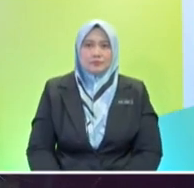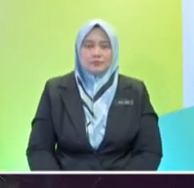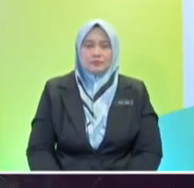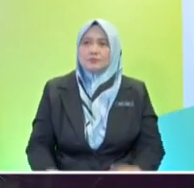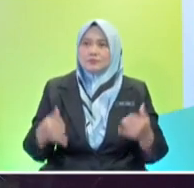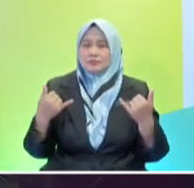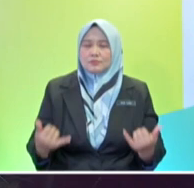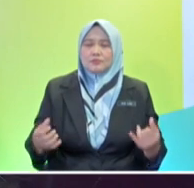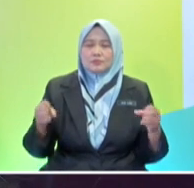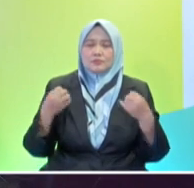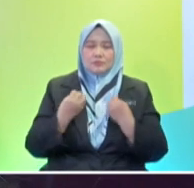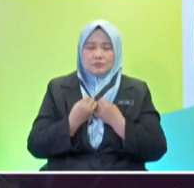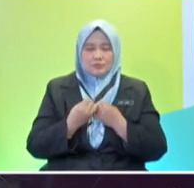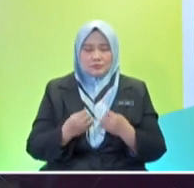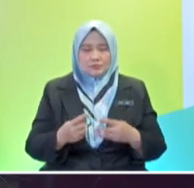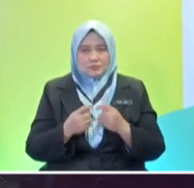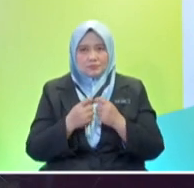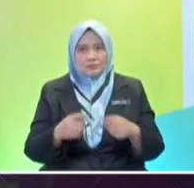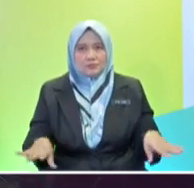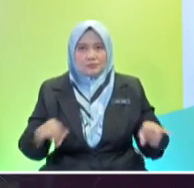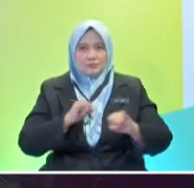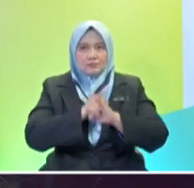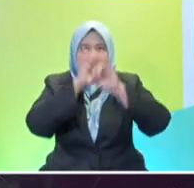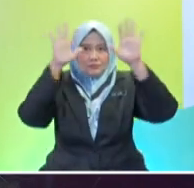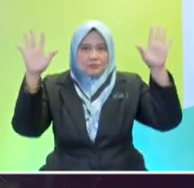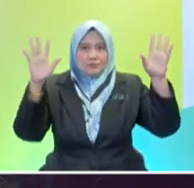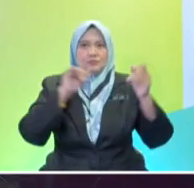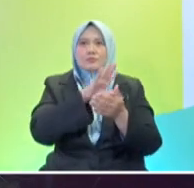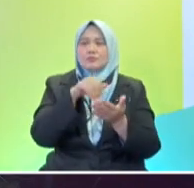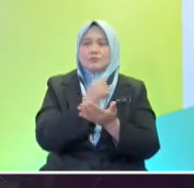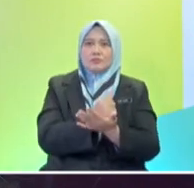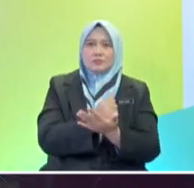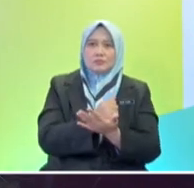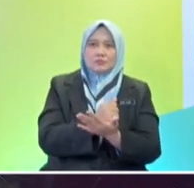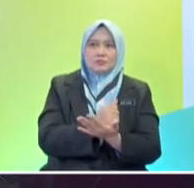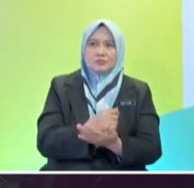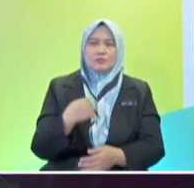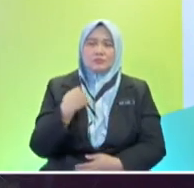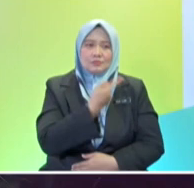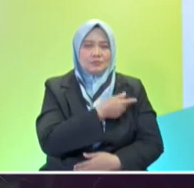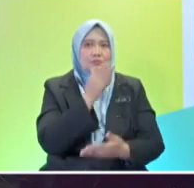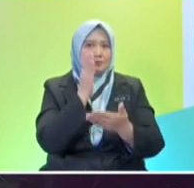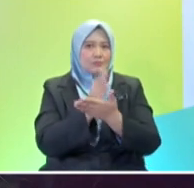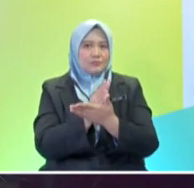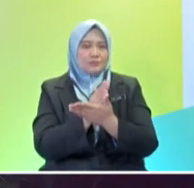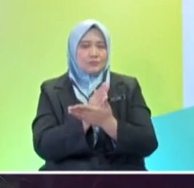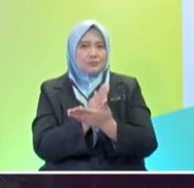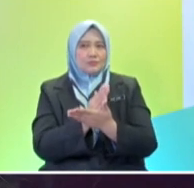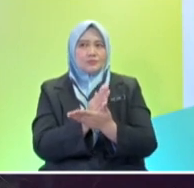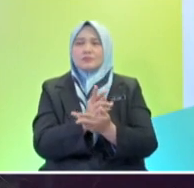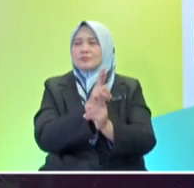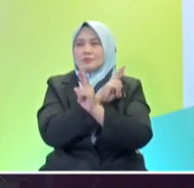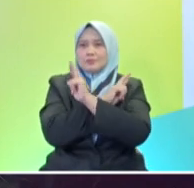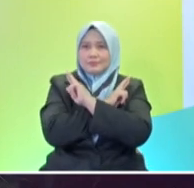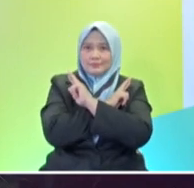cikgu dengan setiap anggota tubuh badan haiwan ni kan cikgu. Ya, betul. Kita nak berhenti berehat seketika. Kita akan kembali